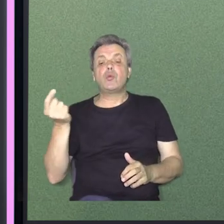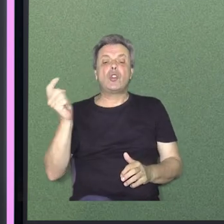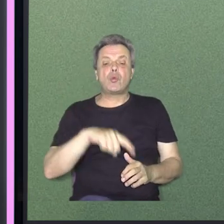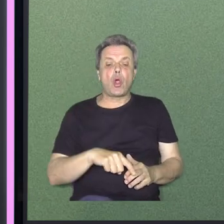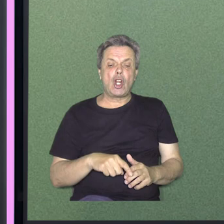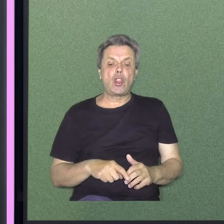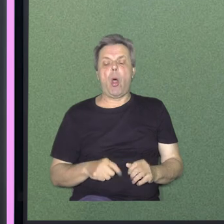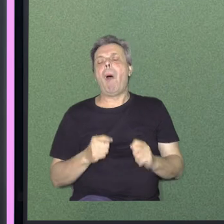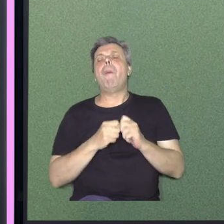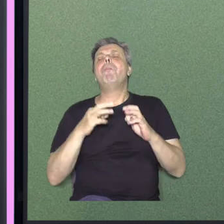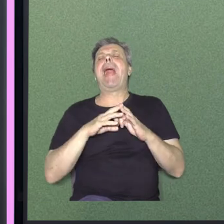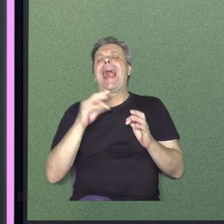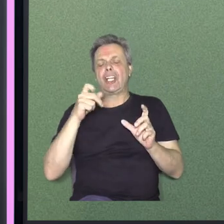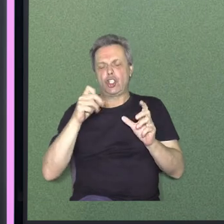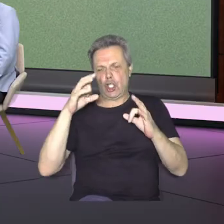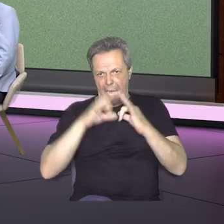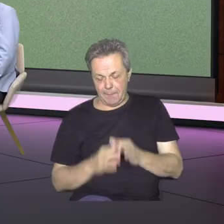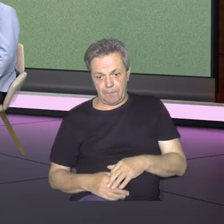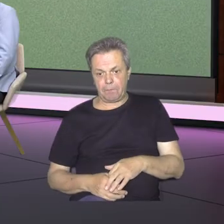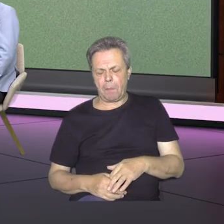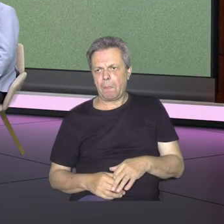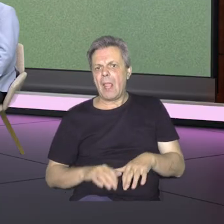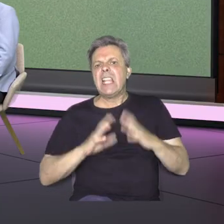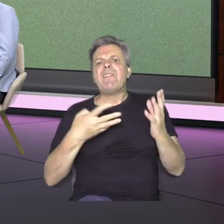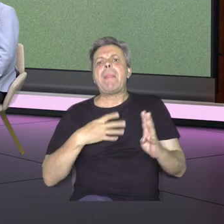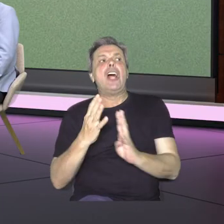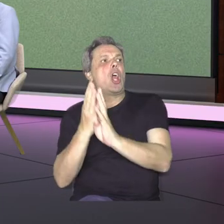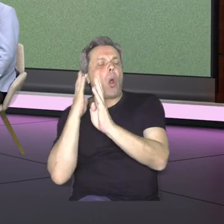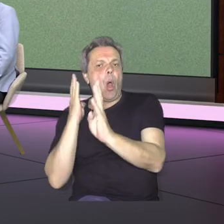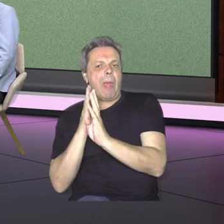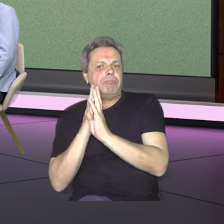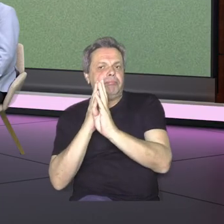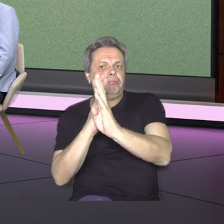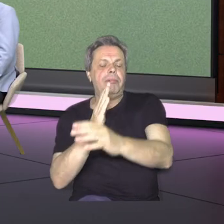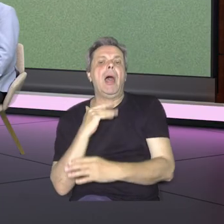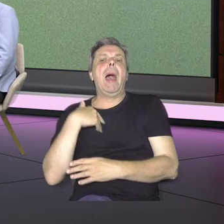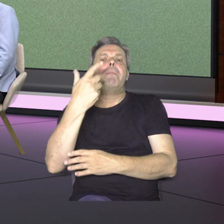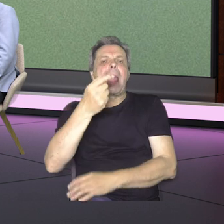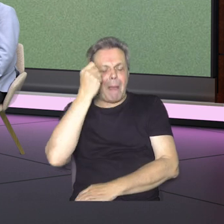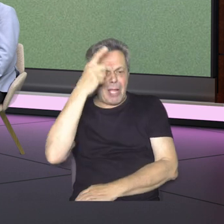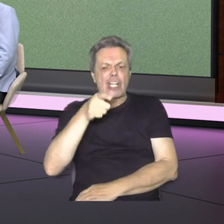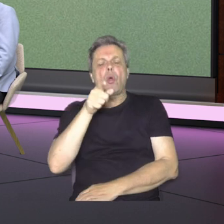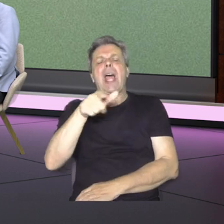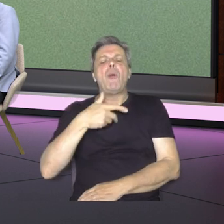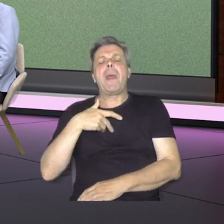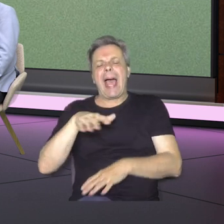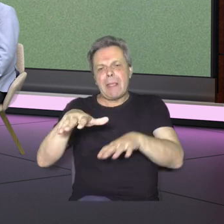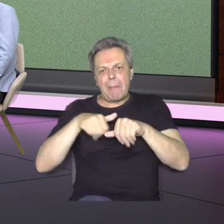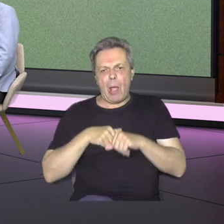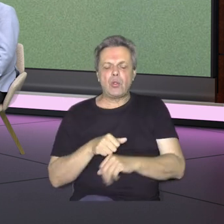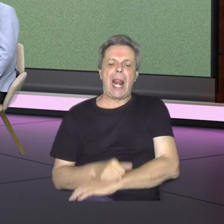druge strane do Barča, Crvena armija. I onda sve naše kolone idu prema Mađarskoj. Tamo nas je